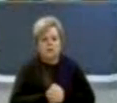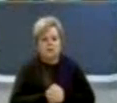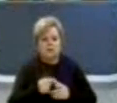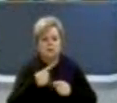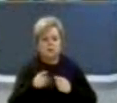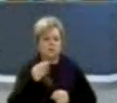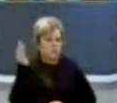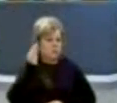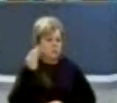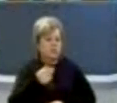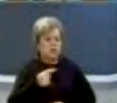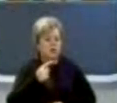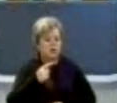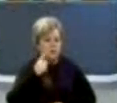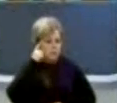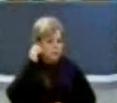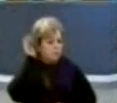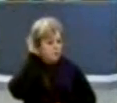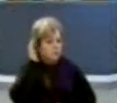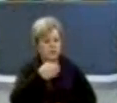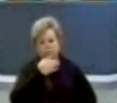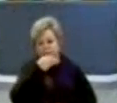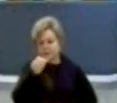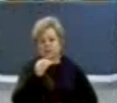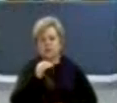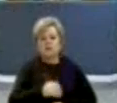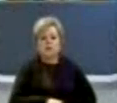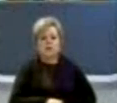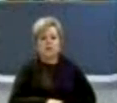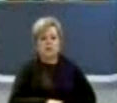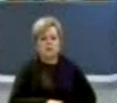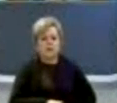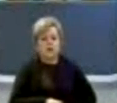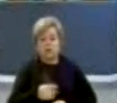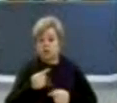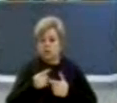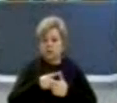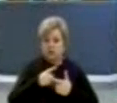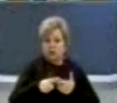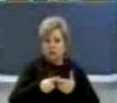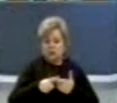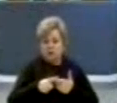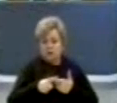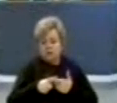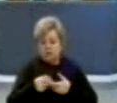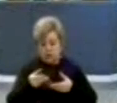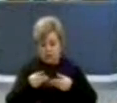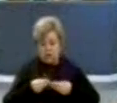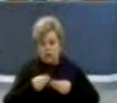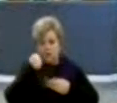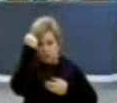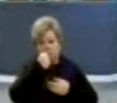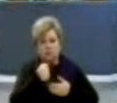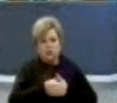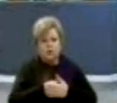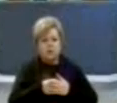u dëgjua nga kryeministri. Pra unë do t'ia kisha shtruar pyetjen kryeministrit, që nëse e ka pa tekstin e botuar në mediat e Republikës së Kosovës, a